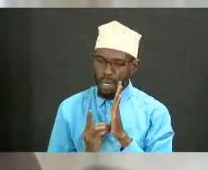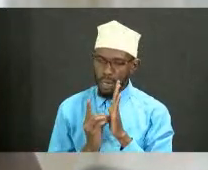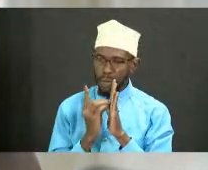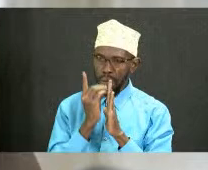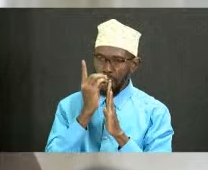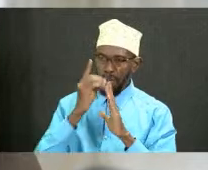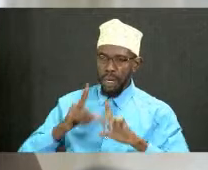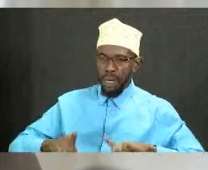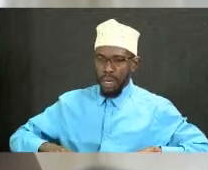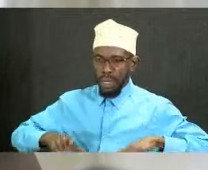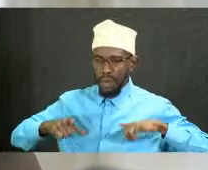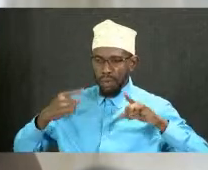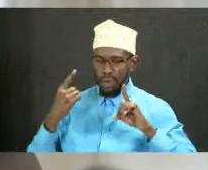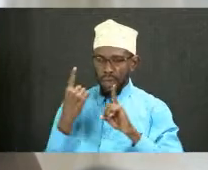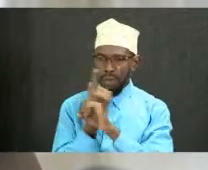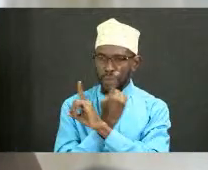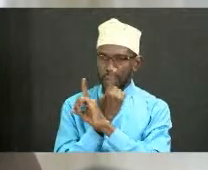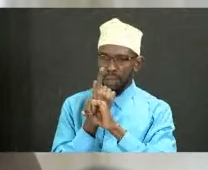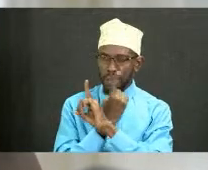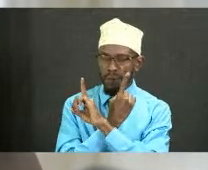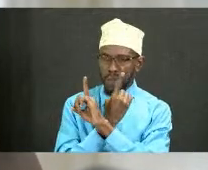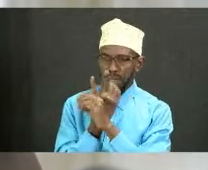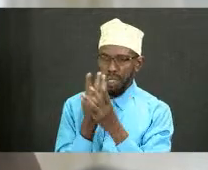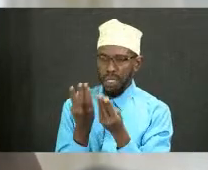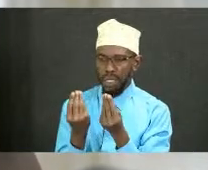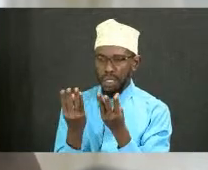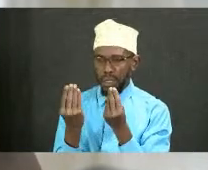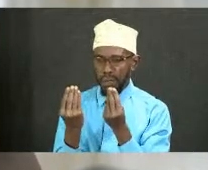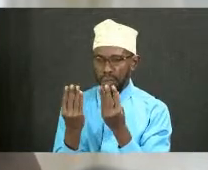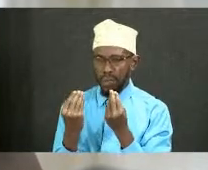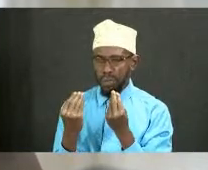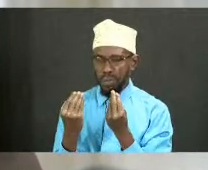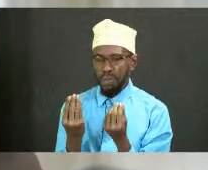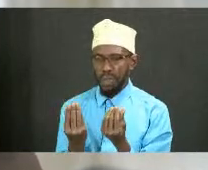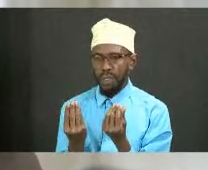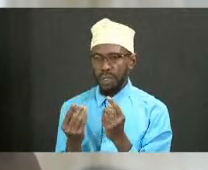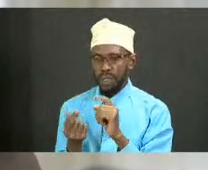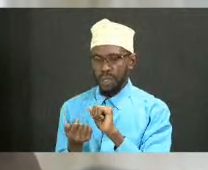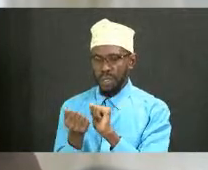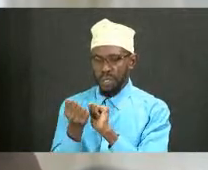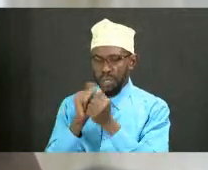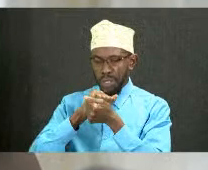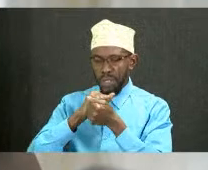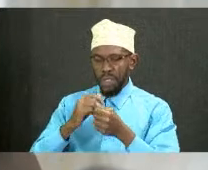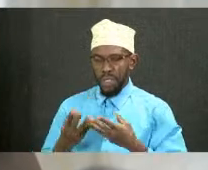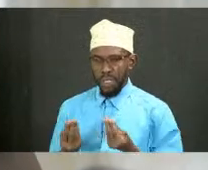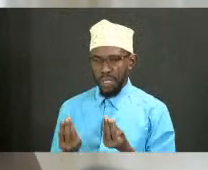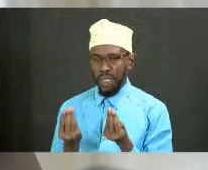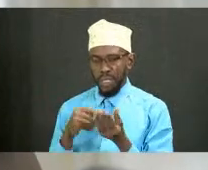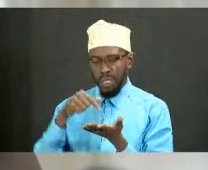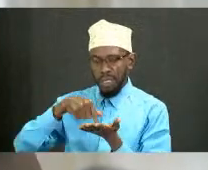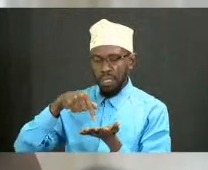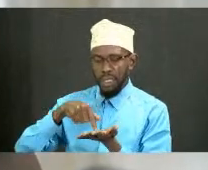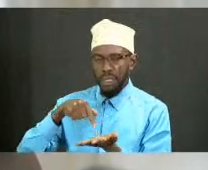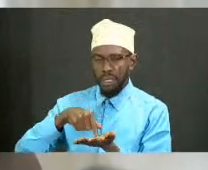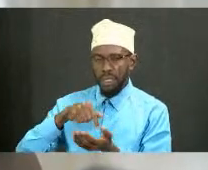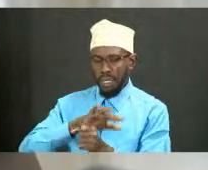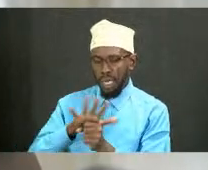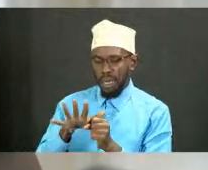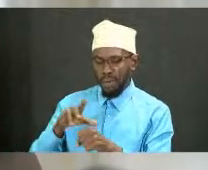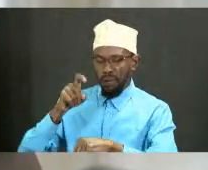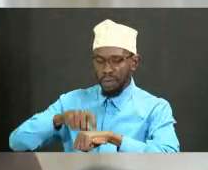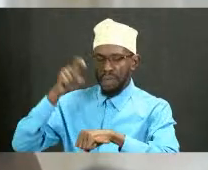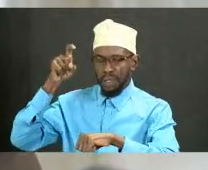kwa kila sekta ni wale wako easy kuadapt to these changes. So kama wewe hili janga la